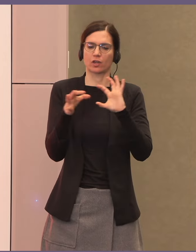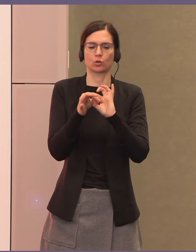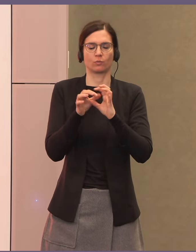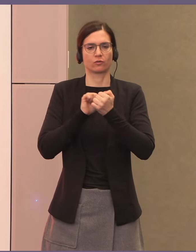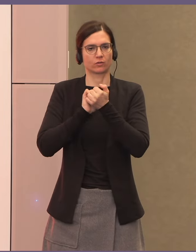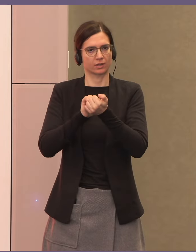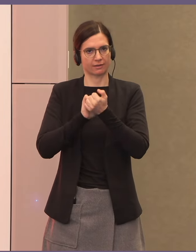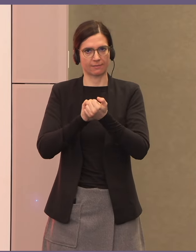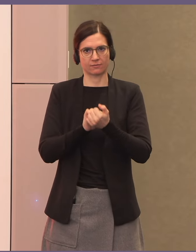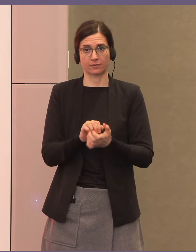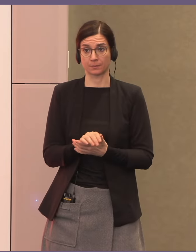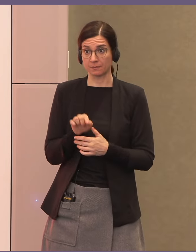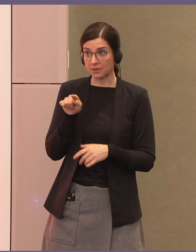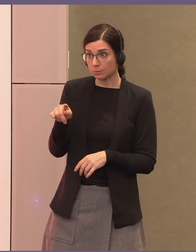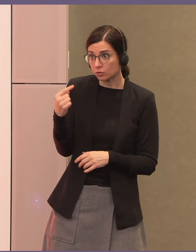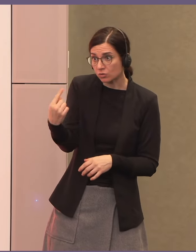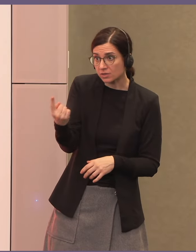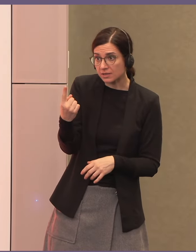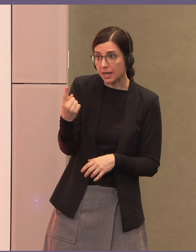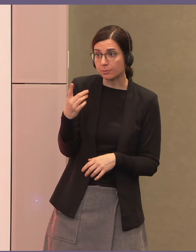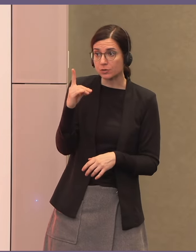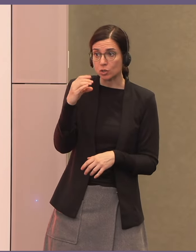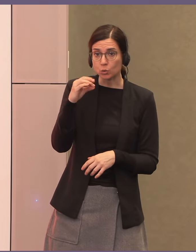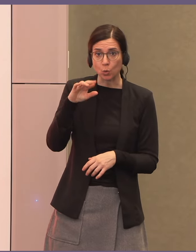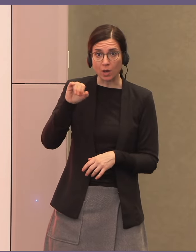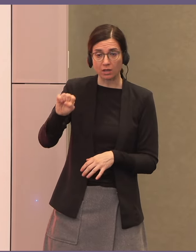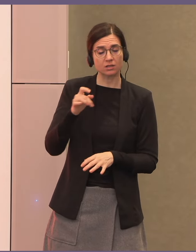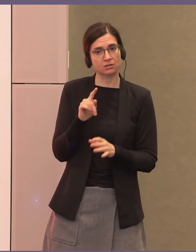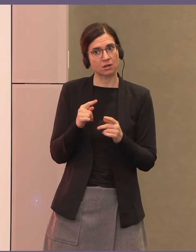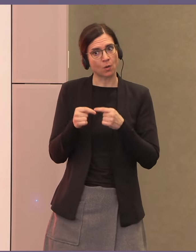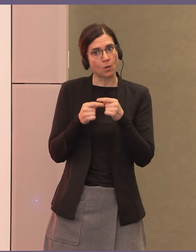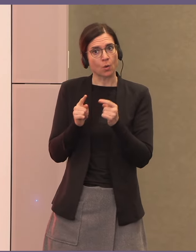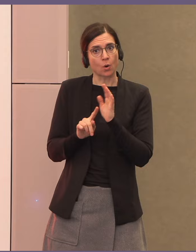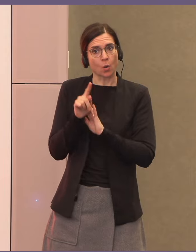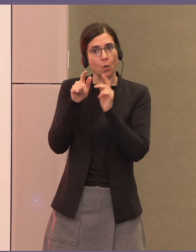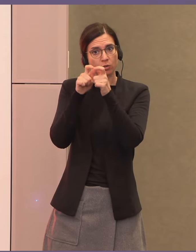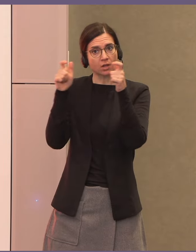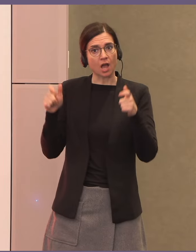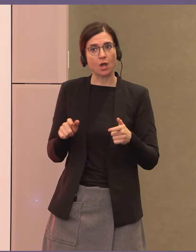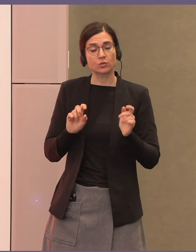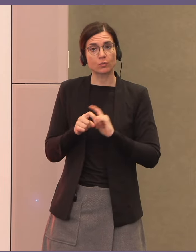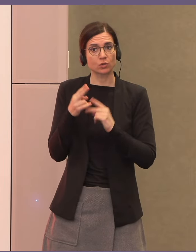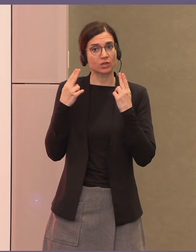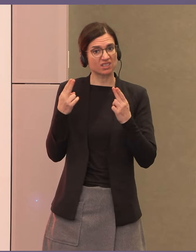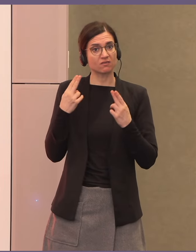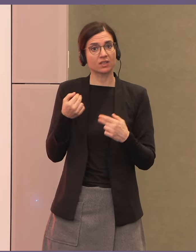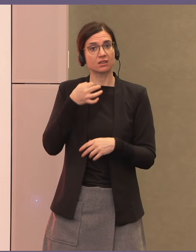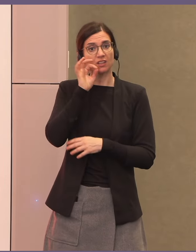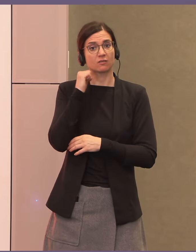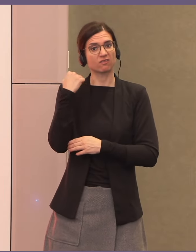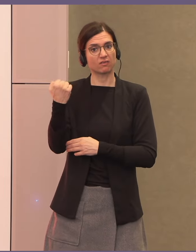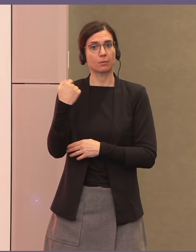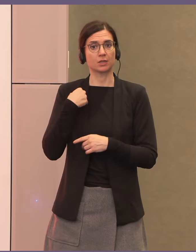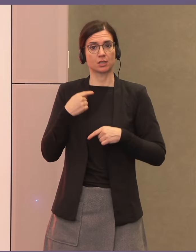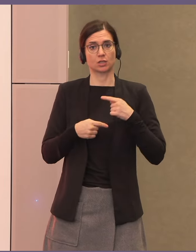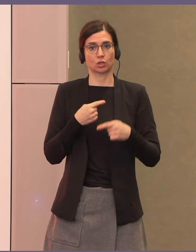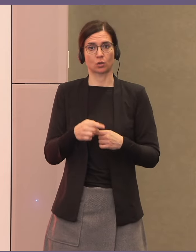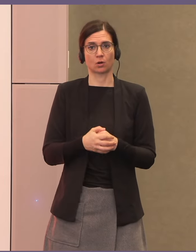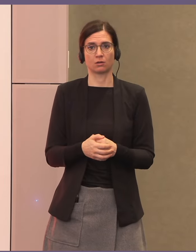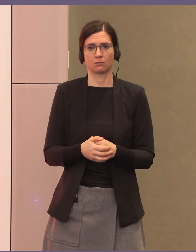Handschrift, vor allem in deiner Rolle hier im Hohen Haus. Was bedeutet für dich eine Demokratie ohne